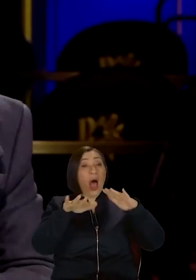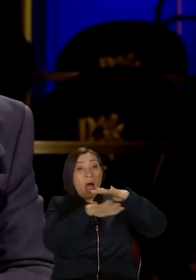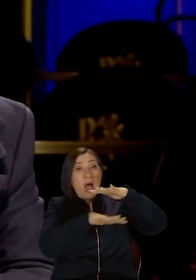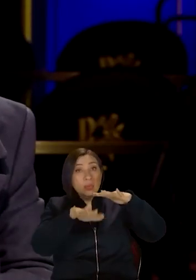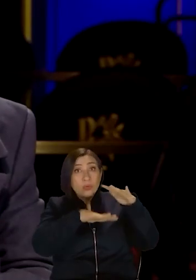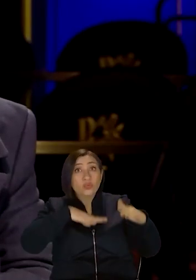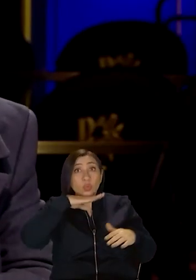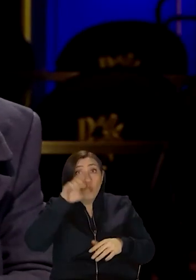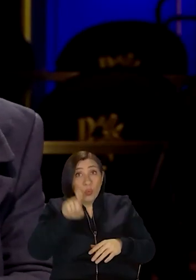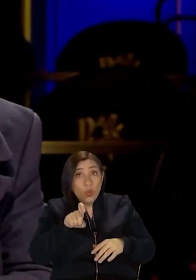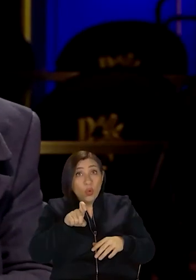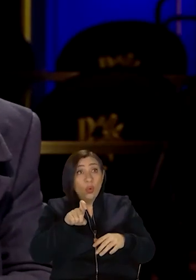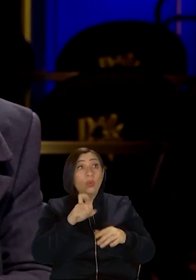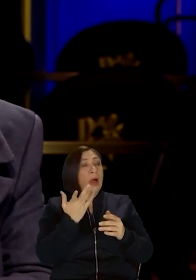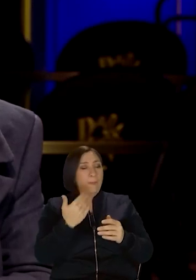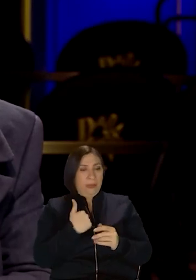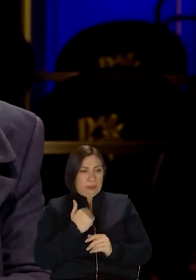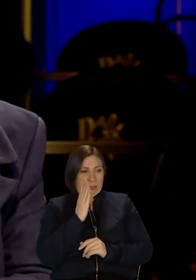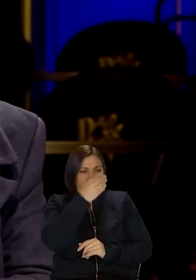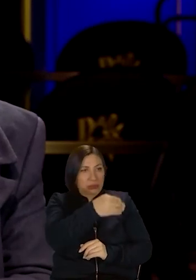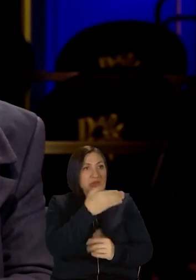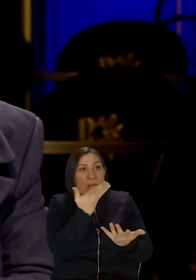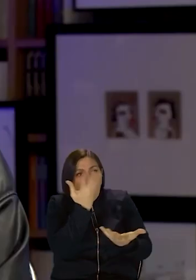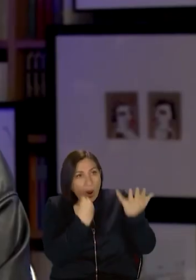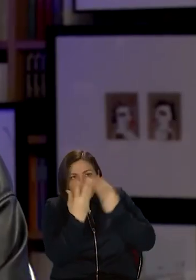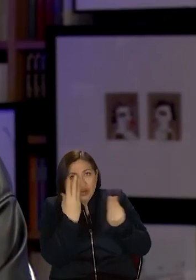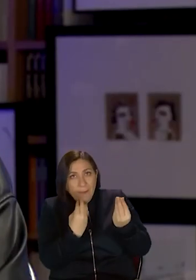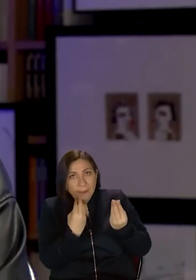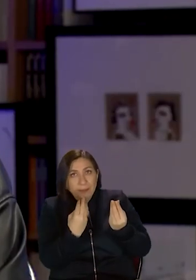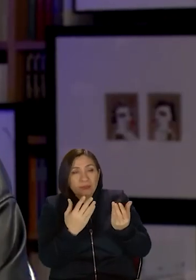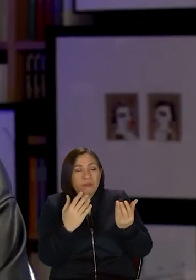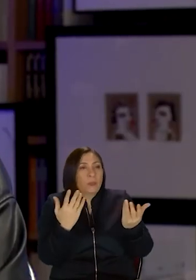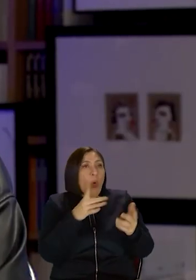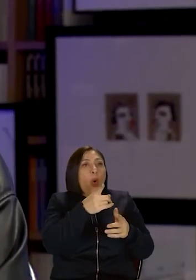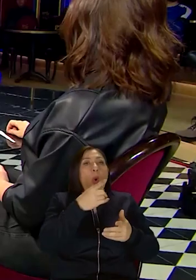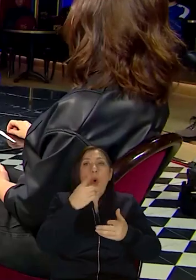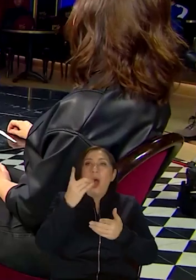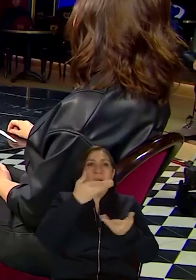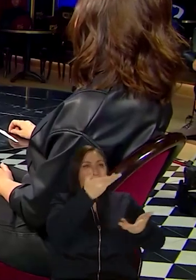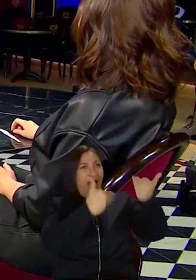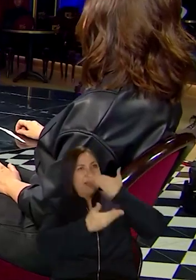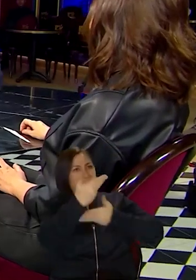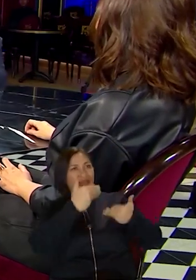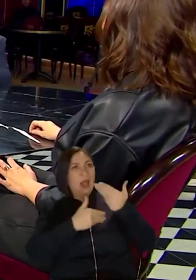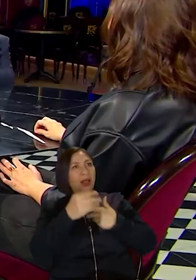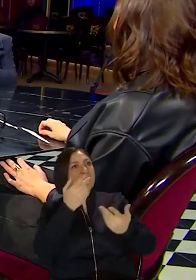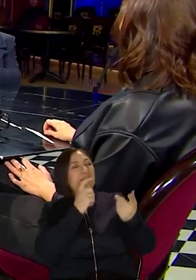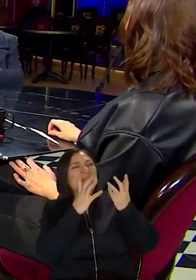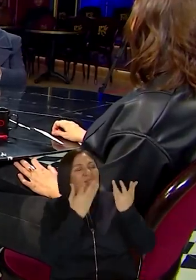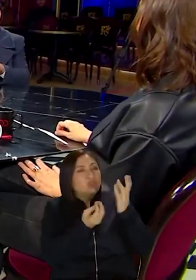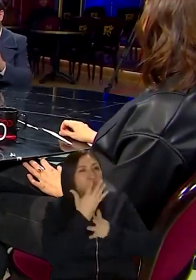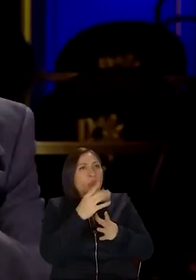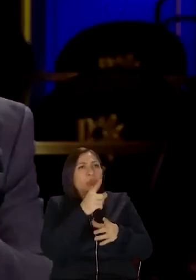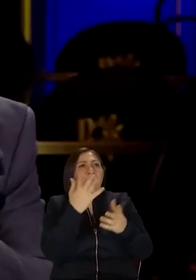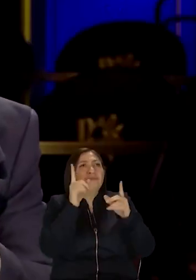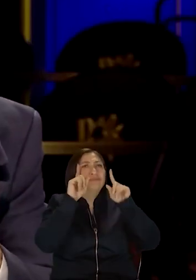dolu ya da giden adam ne kadar ne öğrenecek ya da o anlatan kişinin arazlarından ne çıkaracak filan, bunların